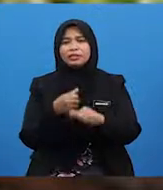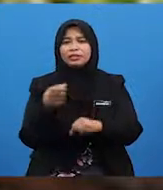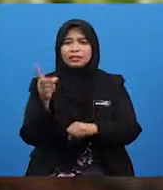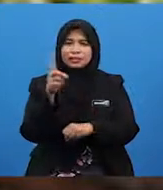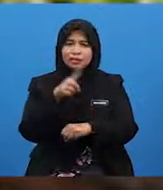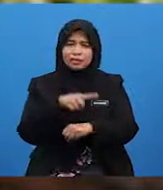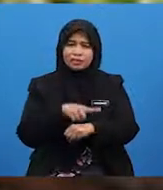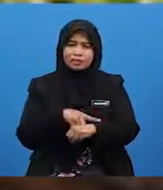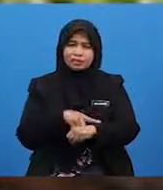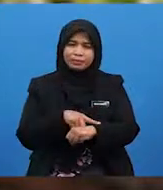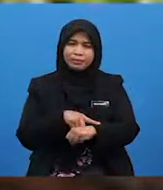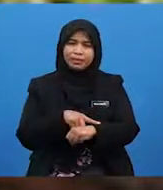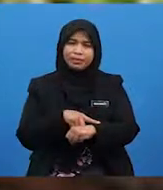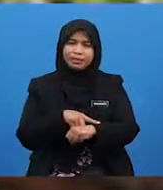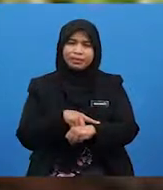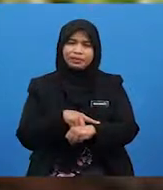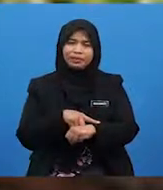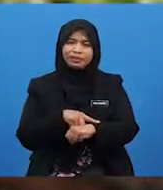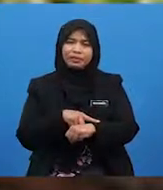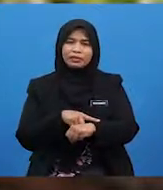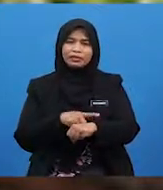setiap masa.